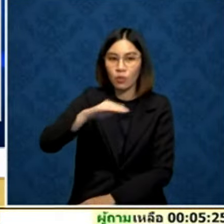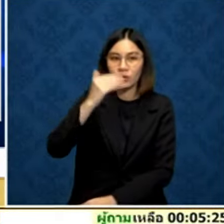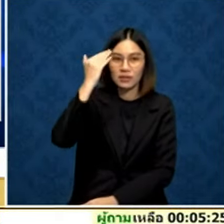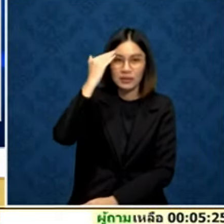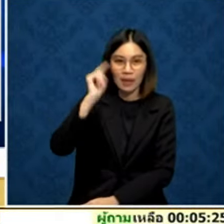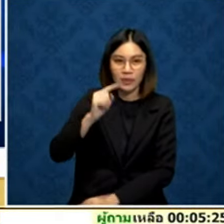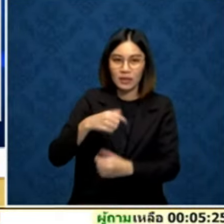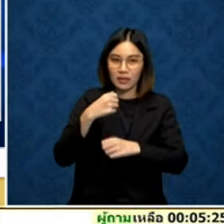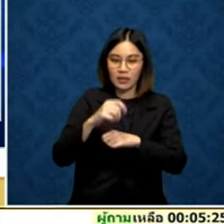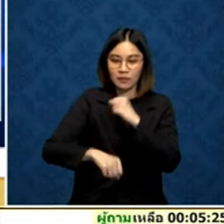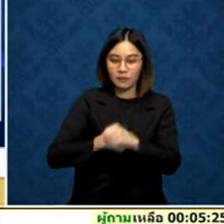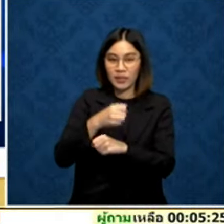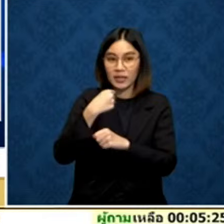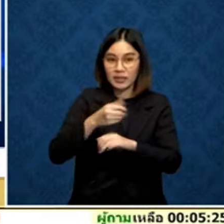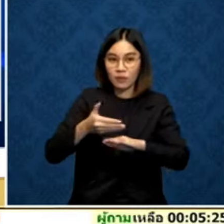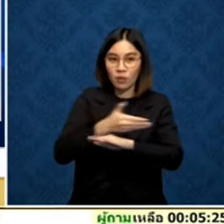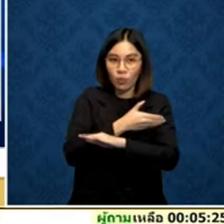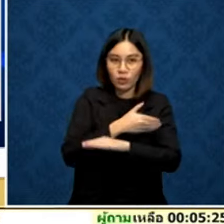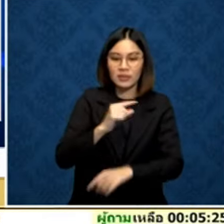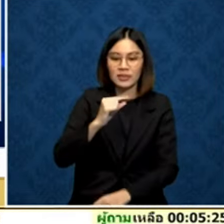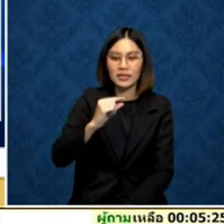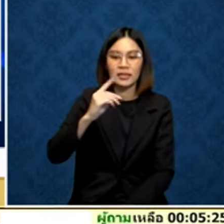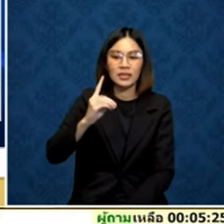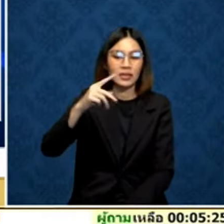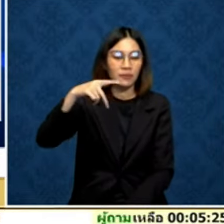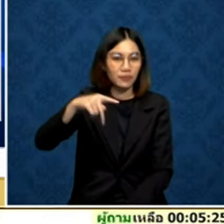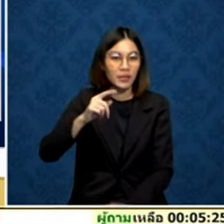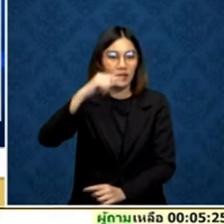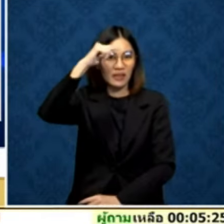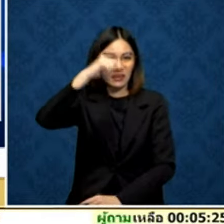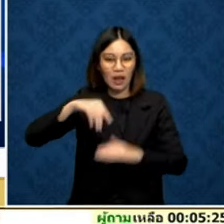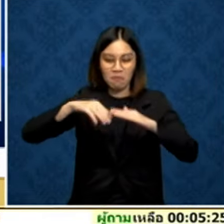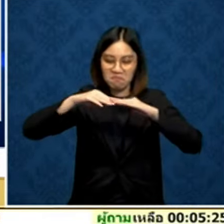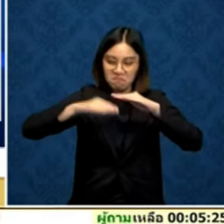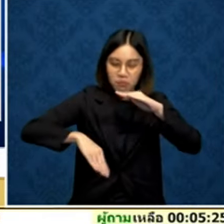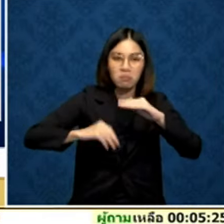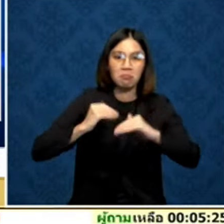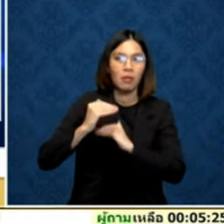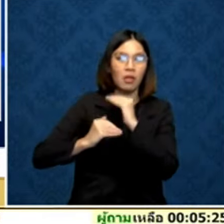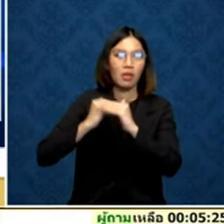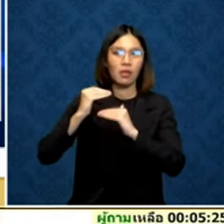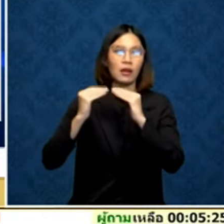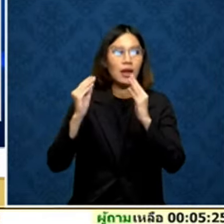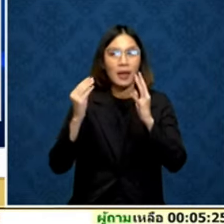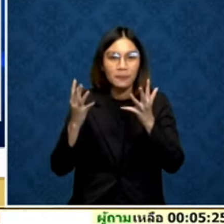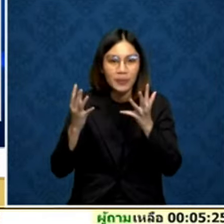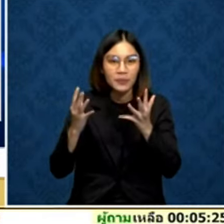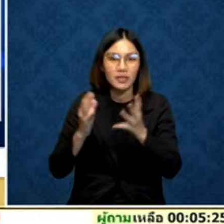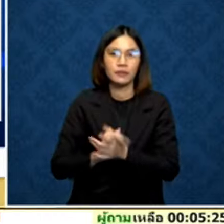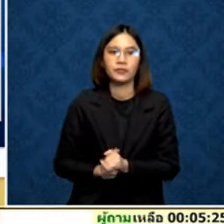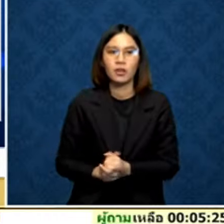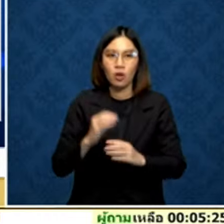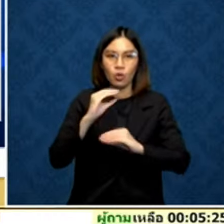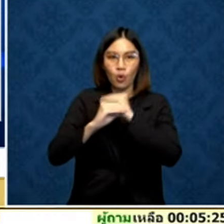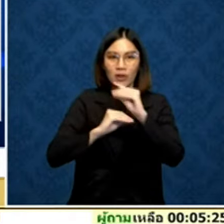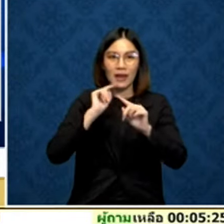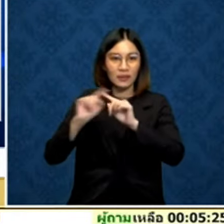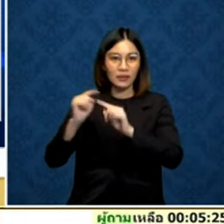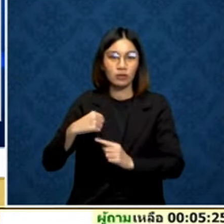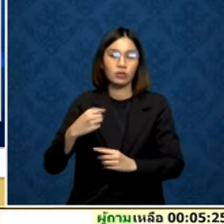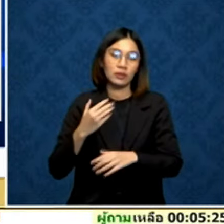ปีที่ผ่านมา GDP ไทยโตต่ำต้อยเหลือเกินนะครับไม่มีการไม่มีอินฟราสตรักเจอร์ดีเวลลอปเมนต์โครงการใหญ่ๆเลยที่เรา